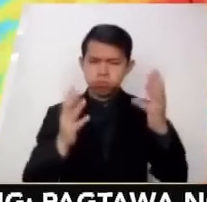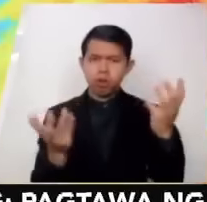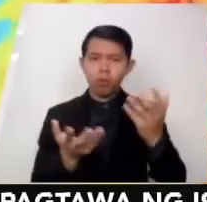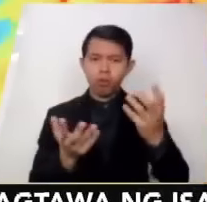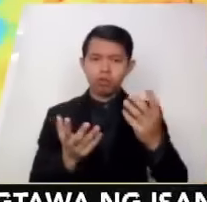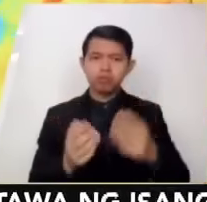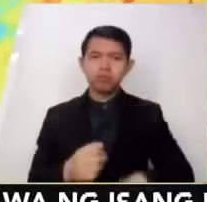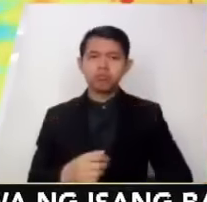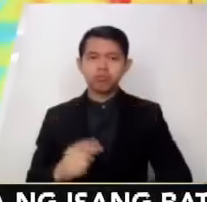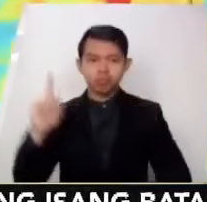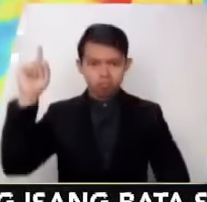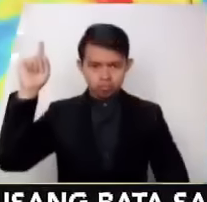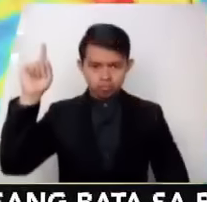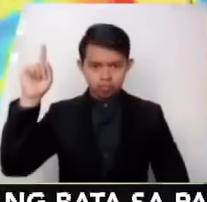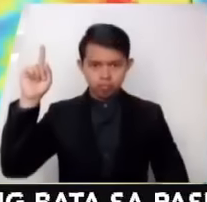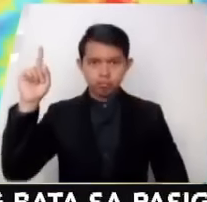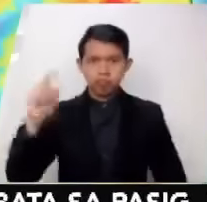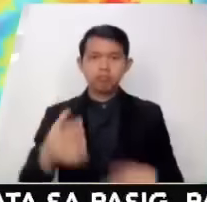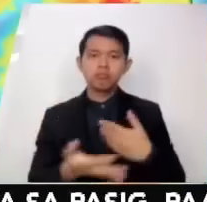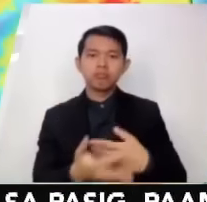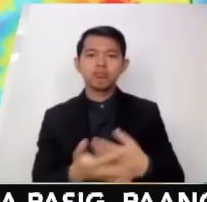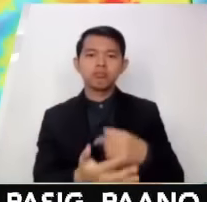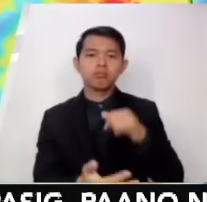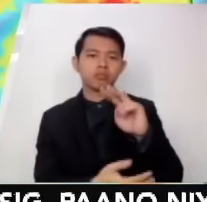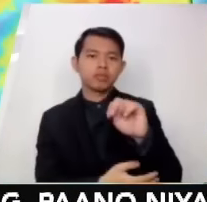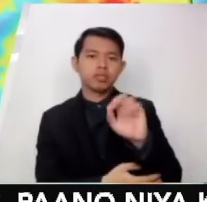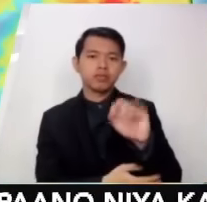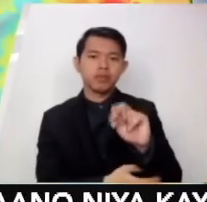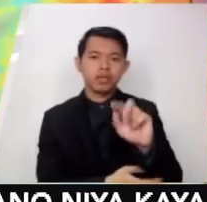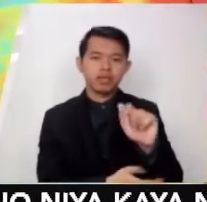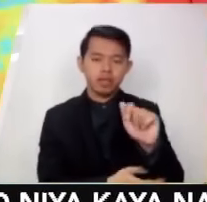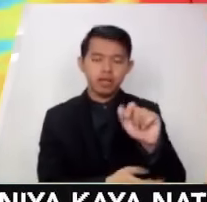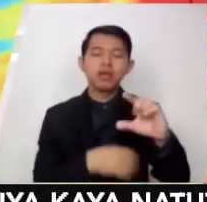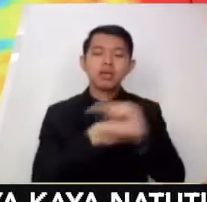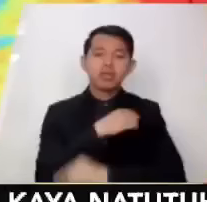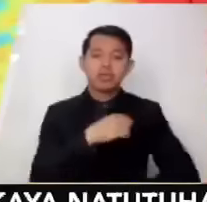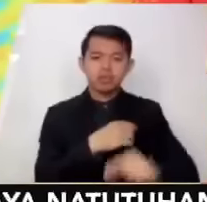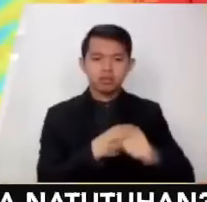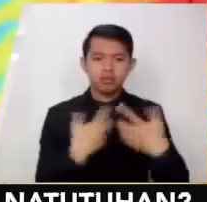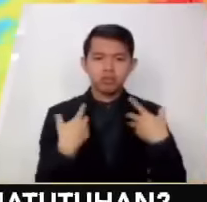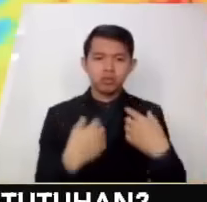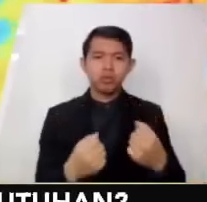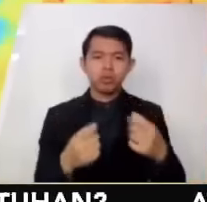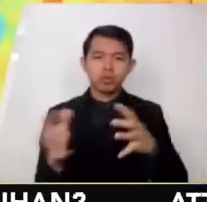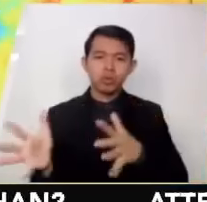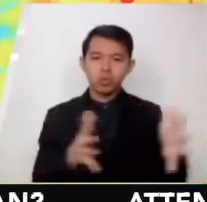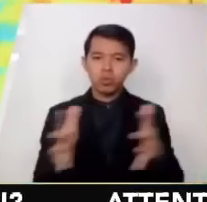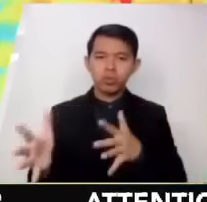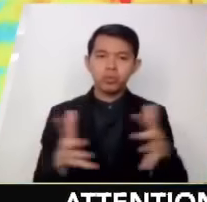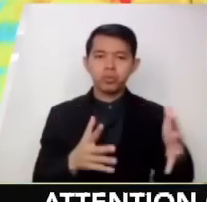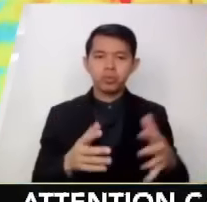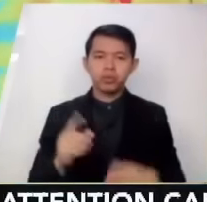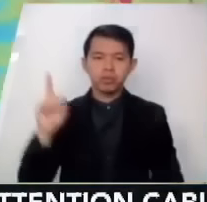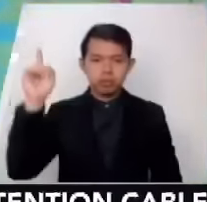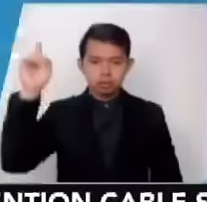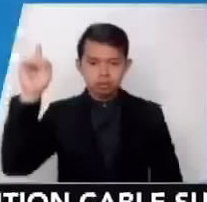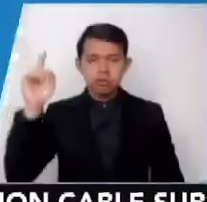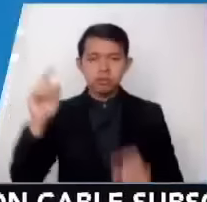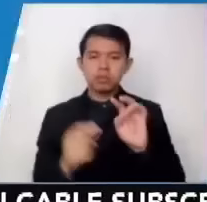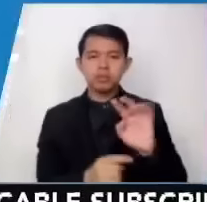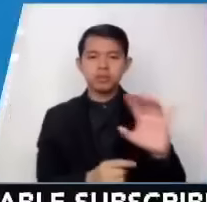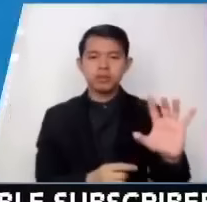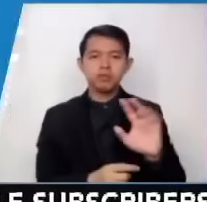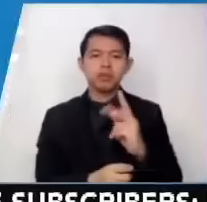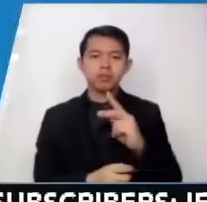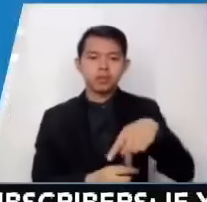nito ang lakas ng hanging aabot sa 75 kilometers per hour. Mamayang hapon o gabi, posibleng mag-landfall na ang bagyo sa Isabela